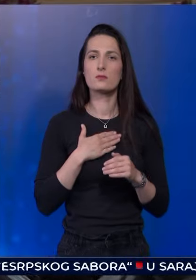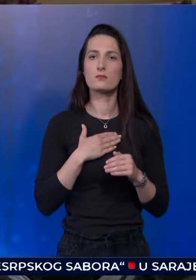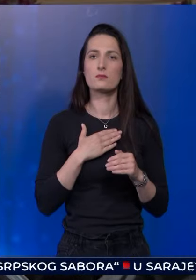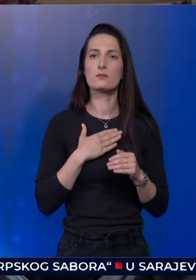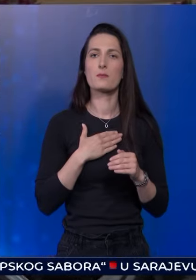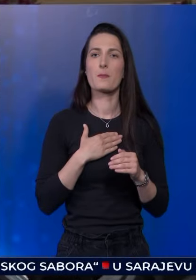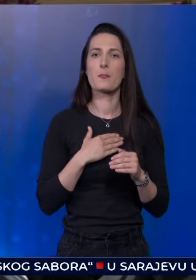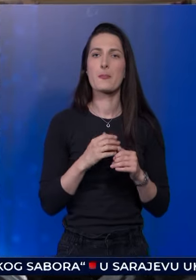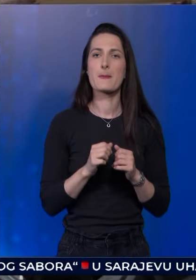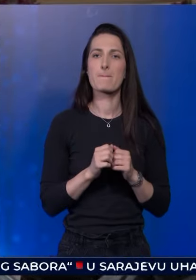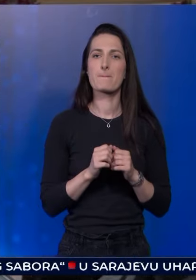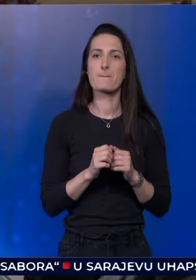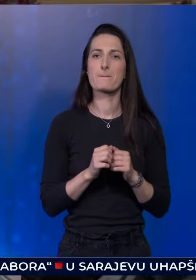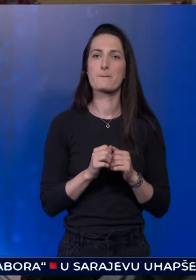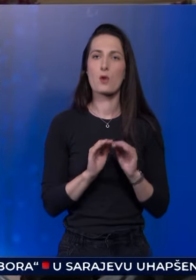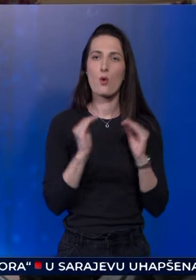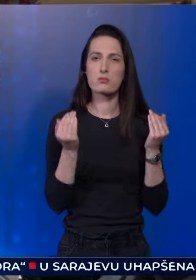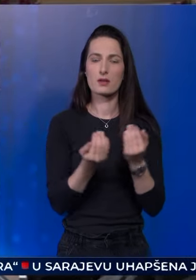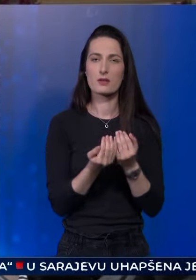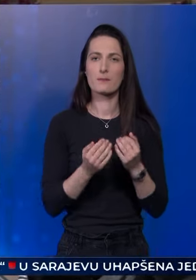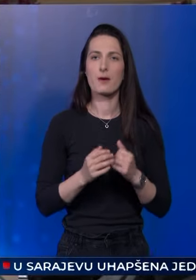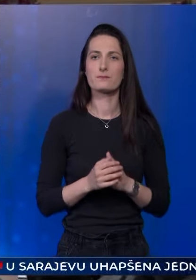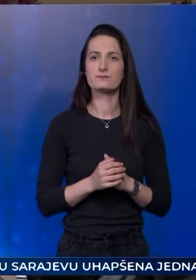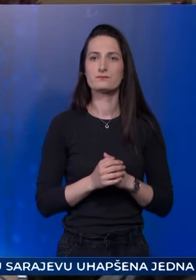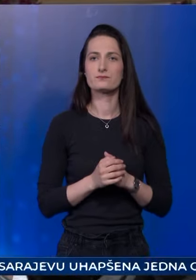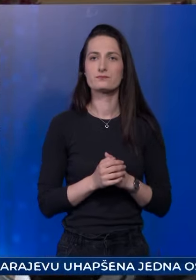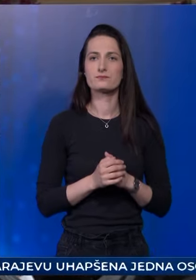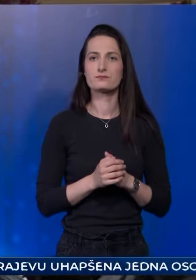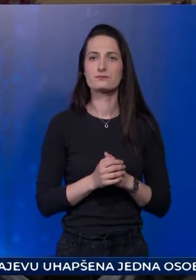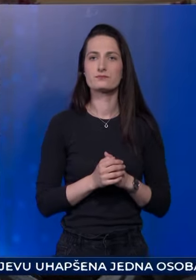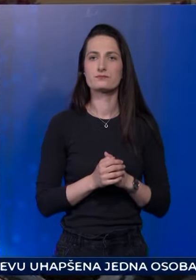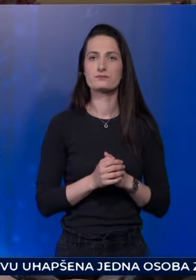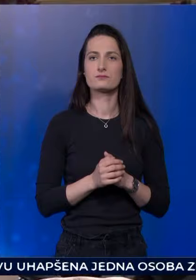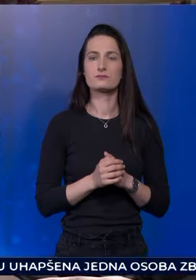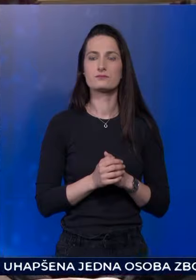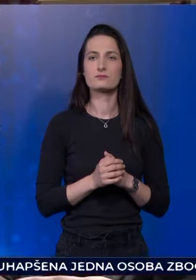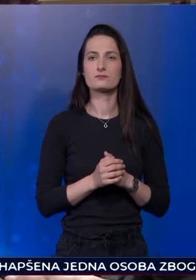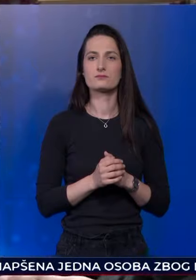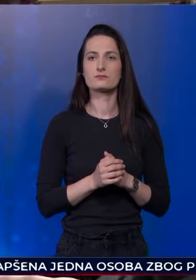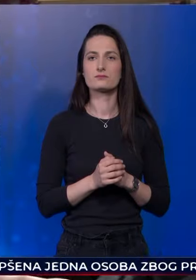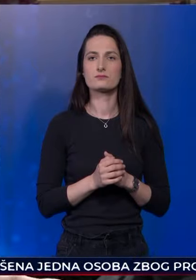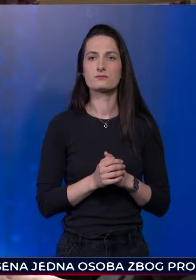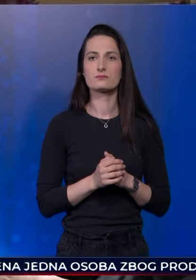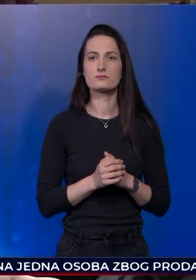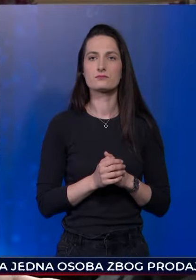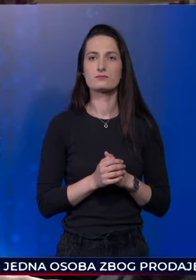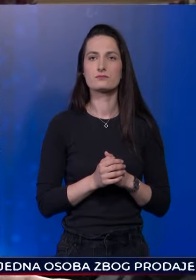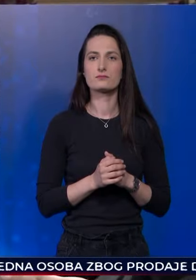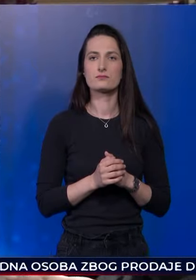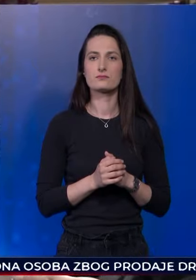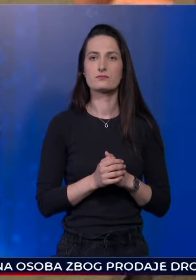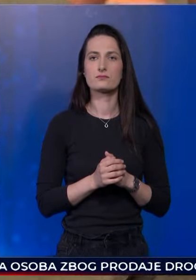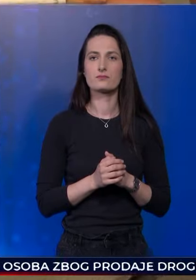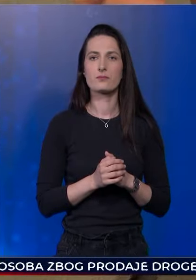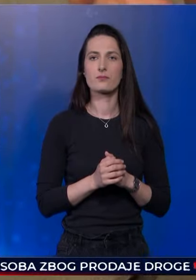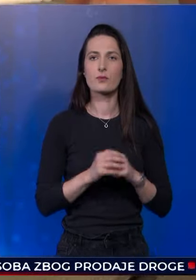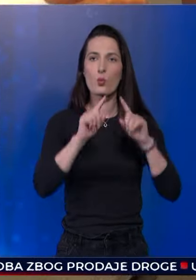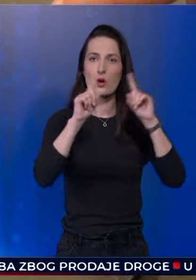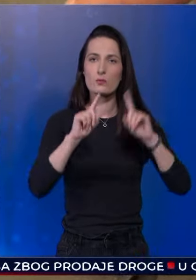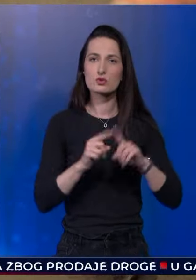maloljetnici, te sobe koštaju i najisplativije rješenje za ugostitelje da skroz zabrani konzumiranje duhanskih proizvoda unutar svoj objekat.